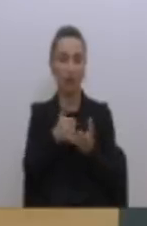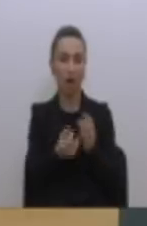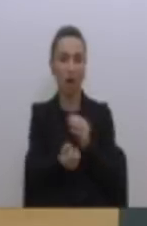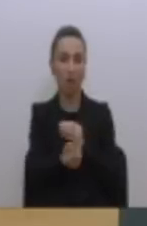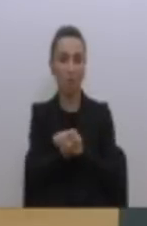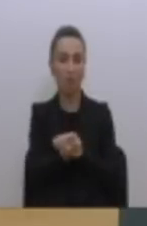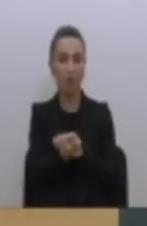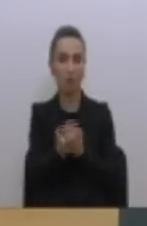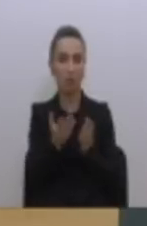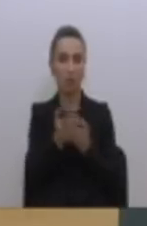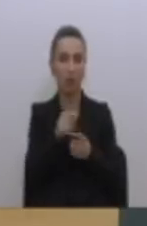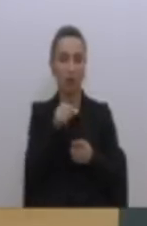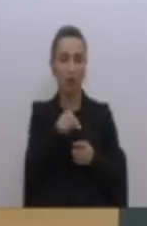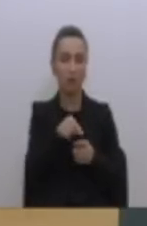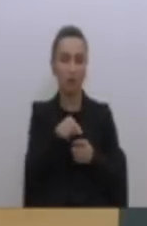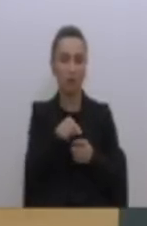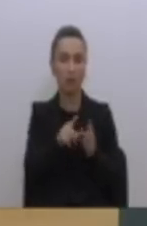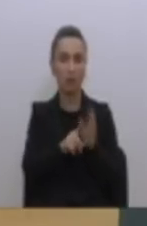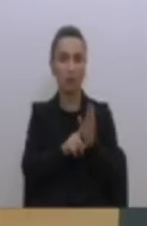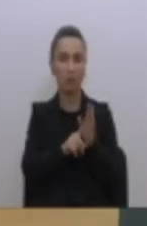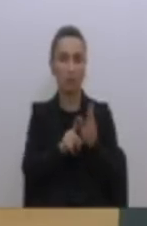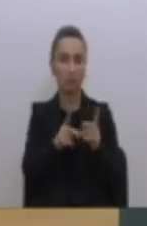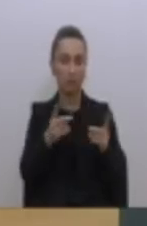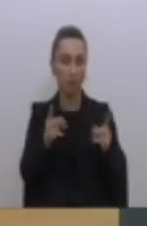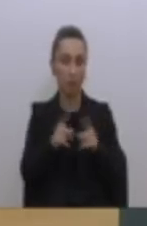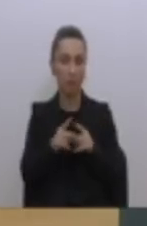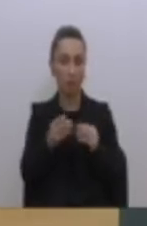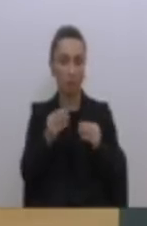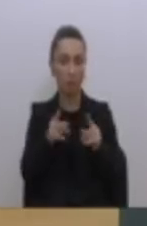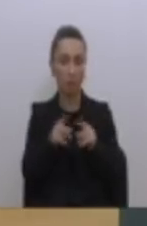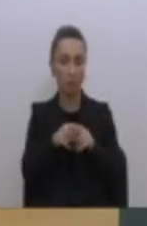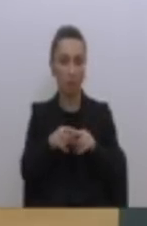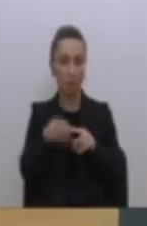და იქიდან თავში დაგვცემოდა ფული